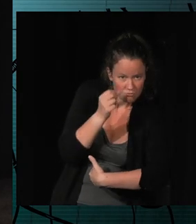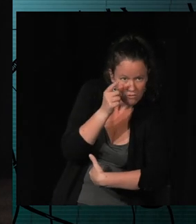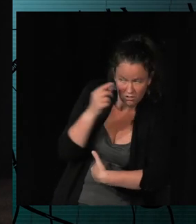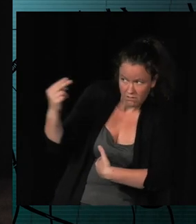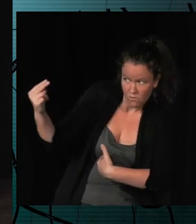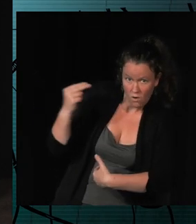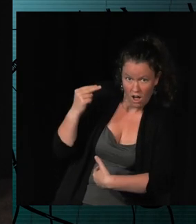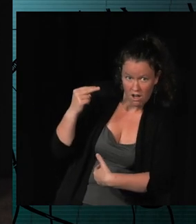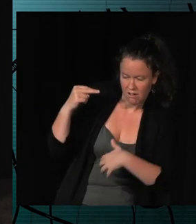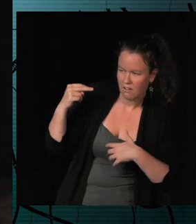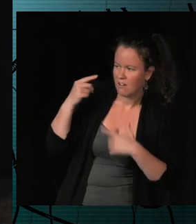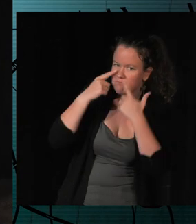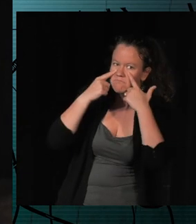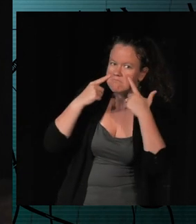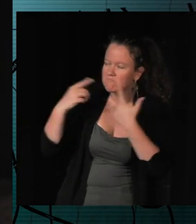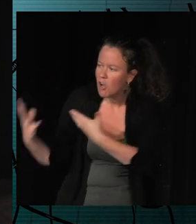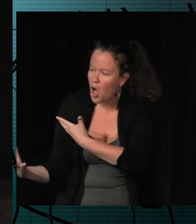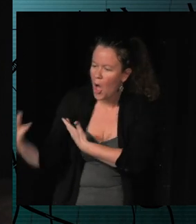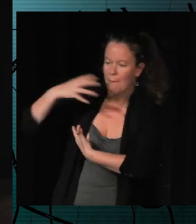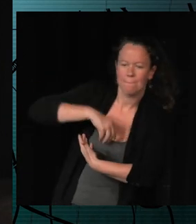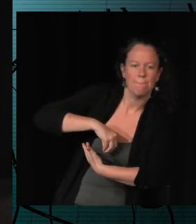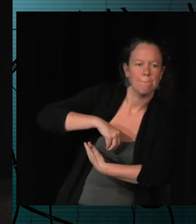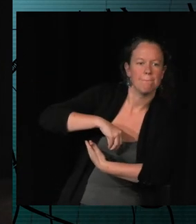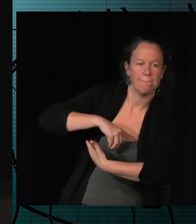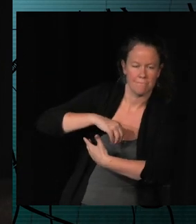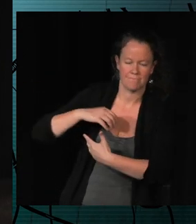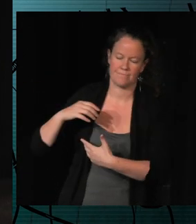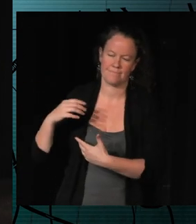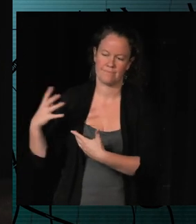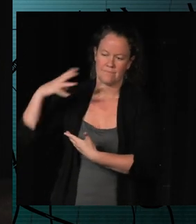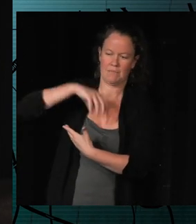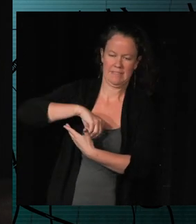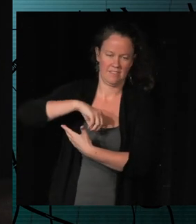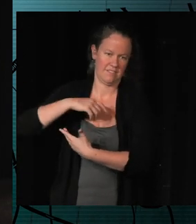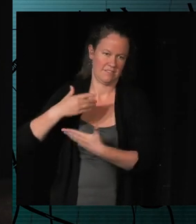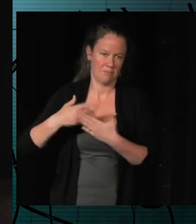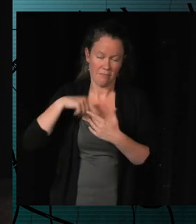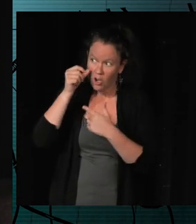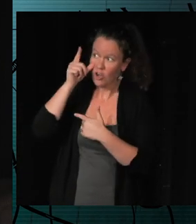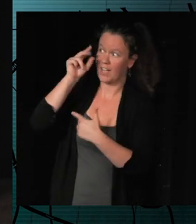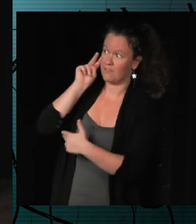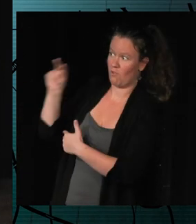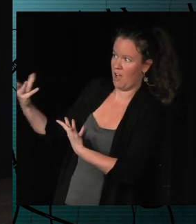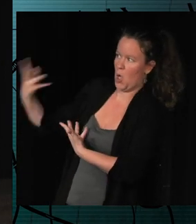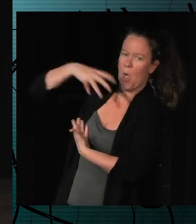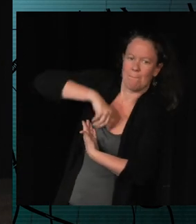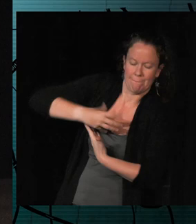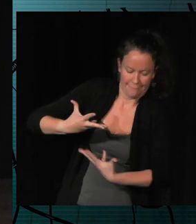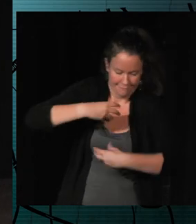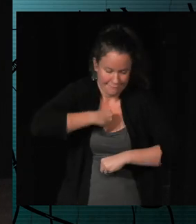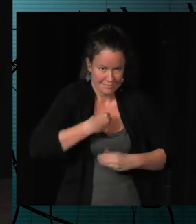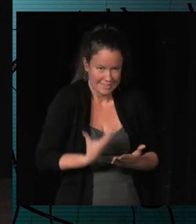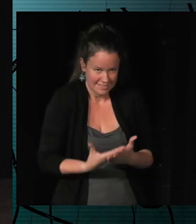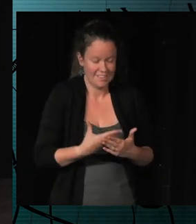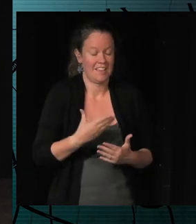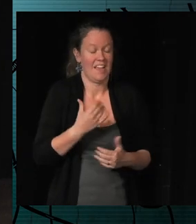ben en fait elle ouvre les yeux et donc à partir de là elle se fait posséder par par l'autre mais bon ça ça ah c'est ça que ça voulait dire ouais ah ok j'ai pas